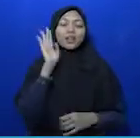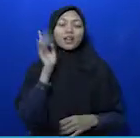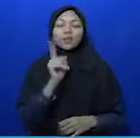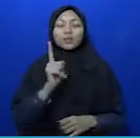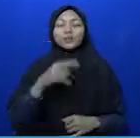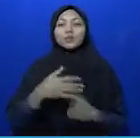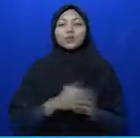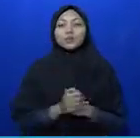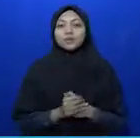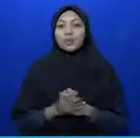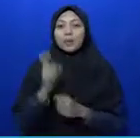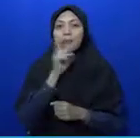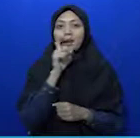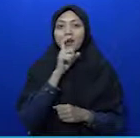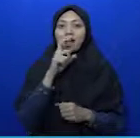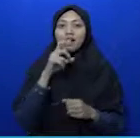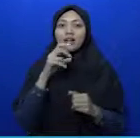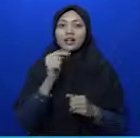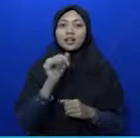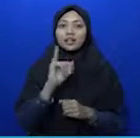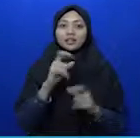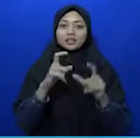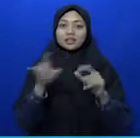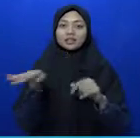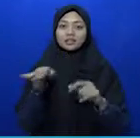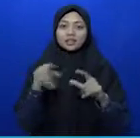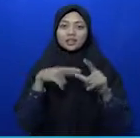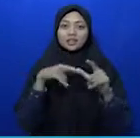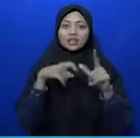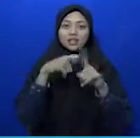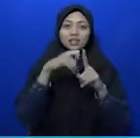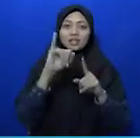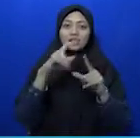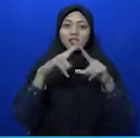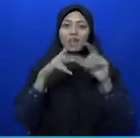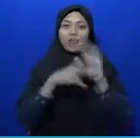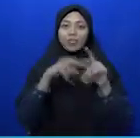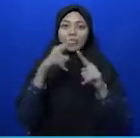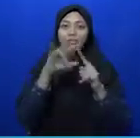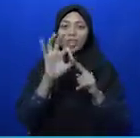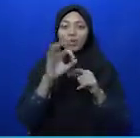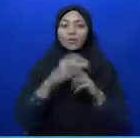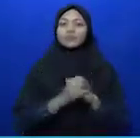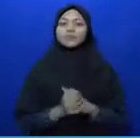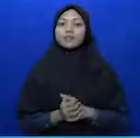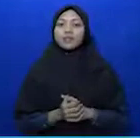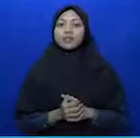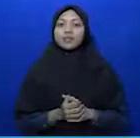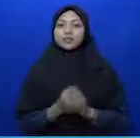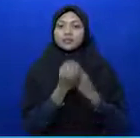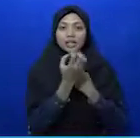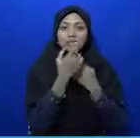dulu Pak Kristianto Wibisono untuk memberikan komentar atas peristiwa administrasi.